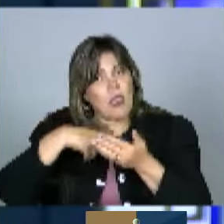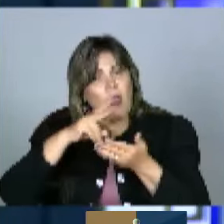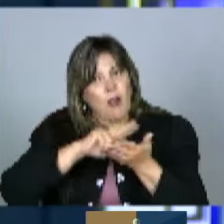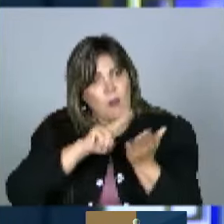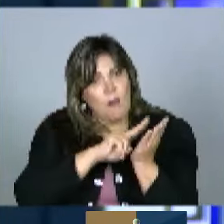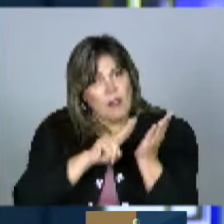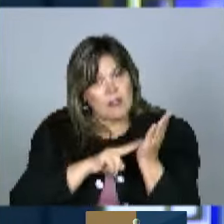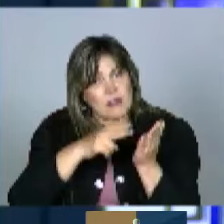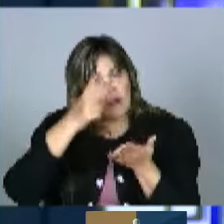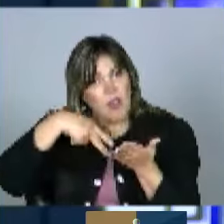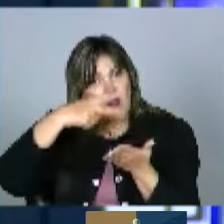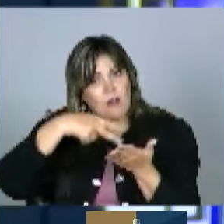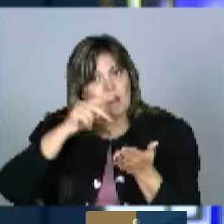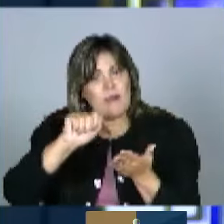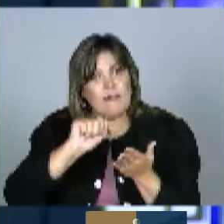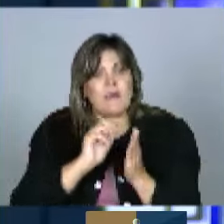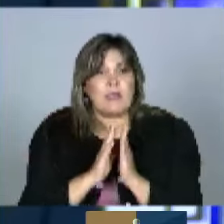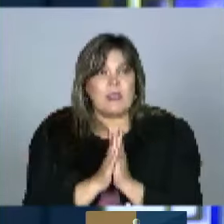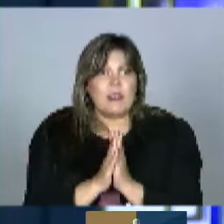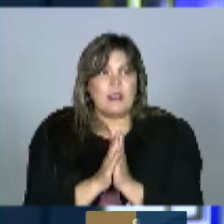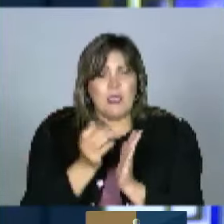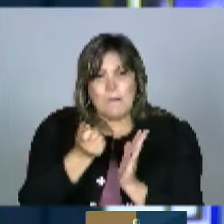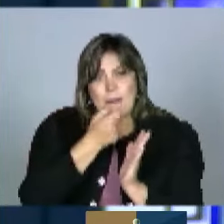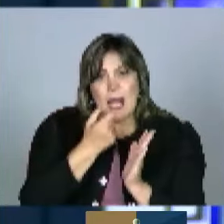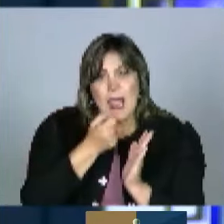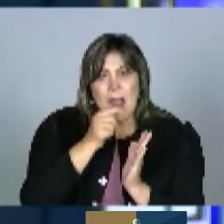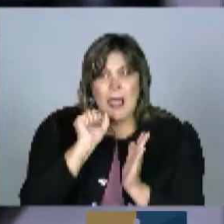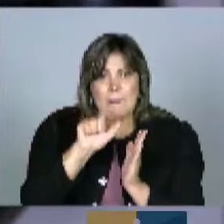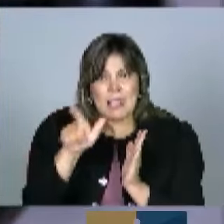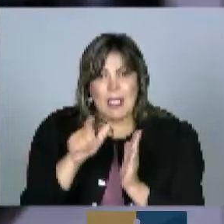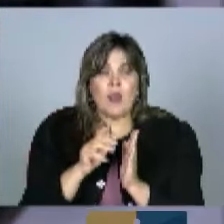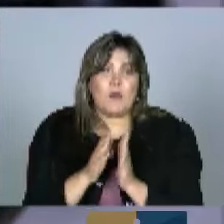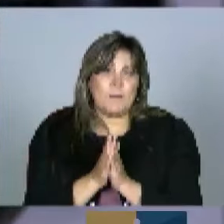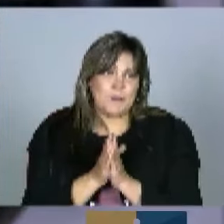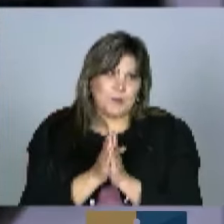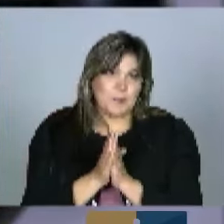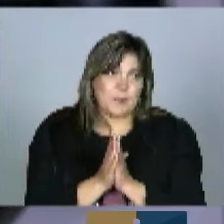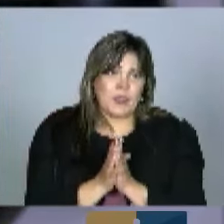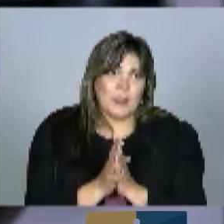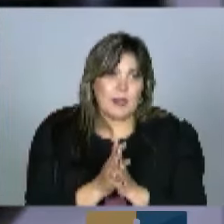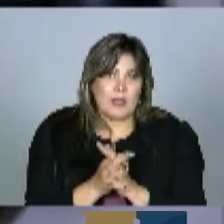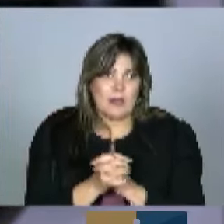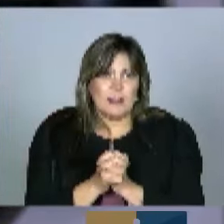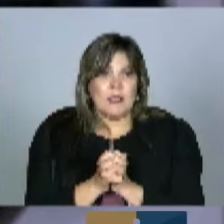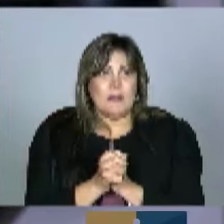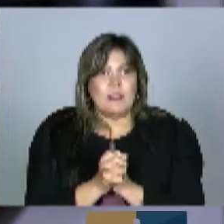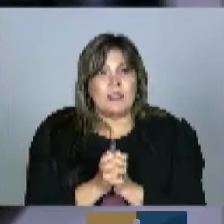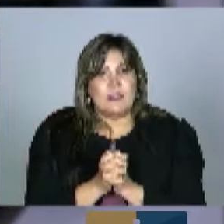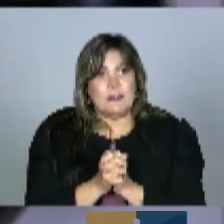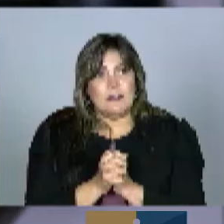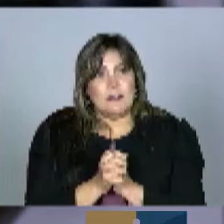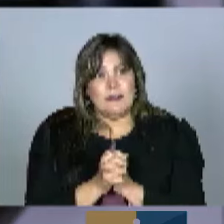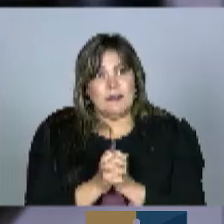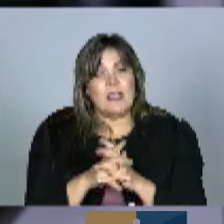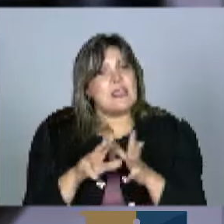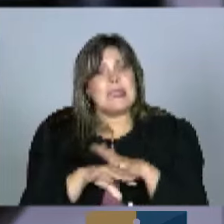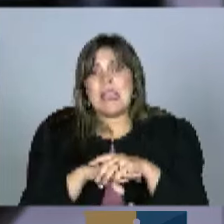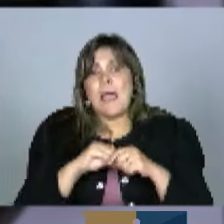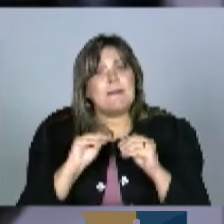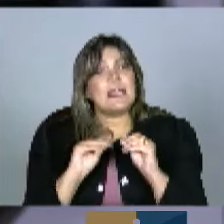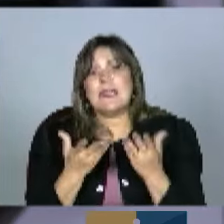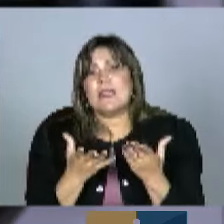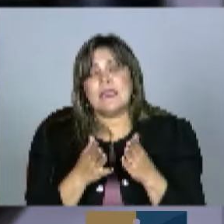تقارير احضري عليه طب اسماعيل هيقول لك الخطوات ايه شكرا لحضرتك في اي استفسار يا فند لا شكرا تعمل ايه